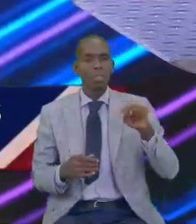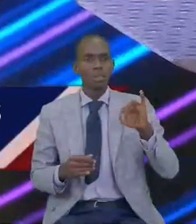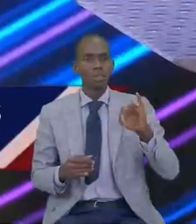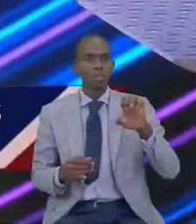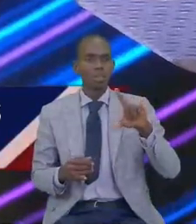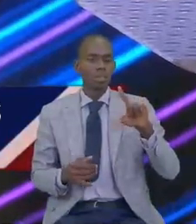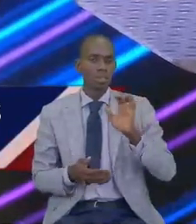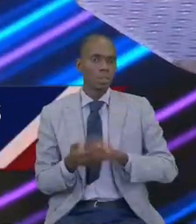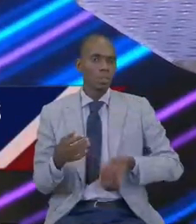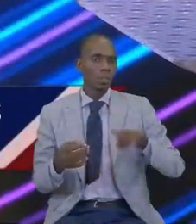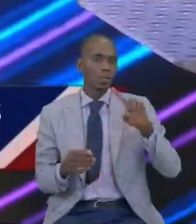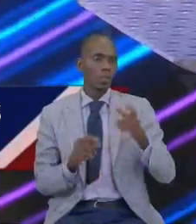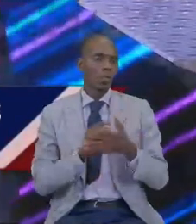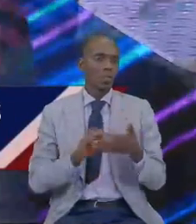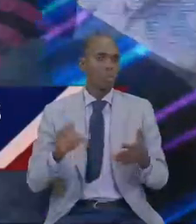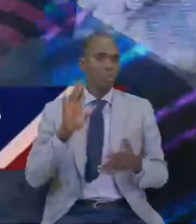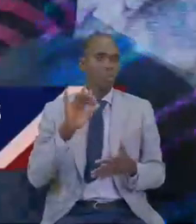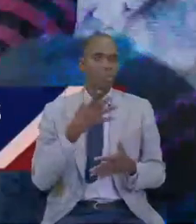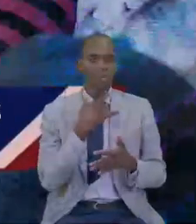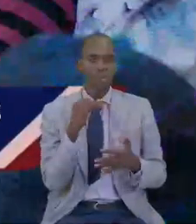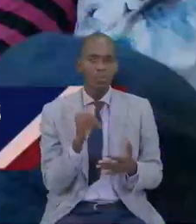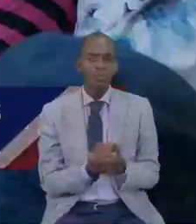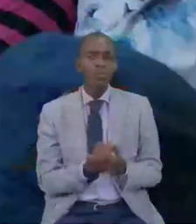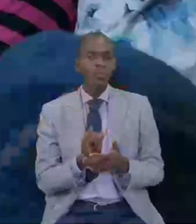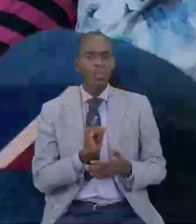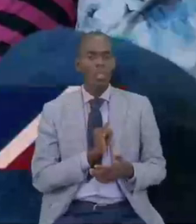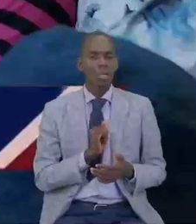15. Daniel 1,